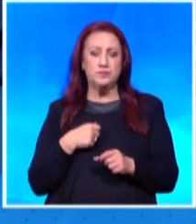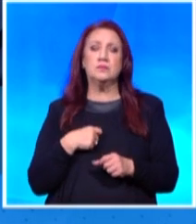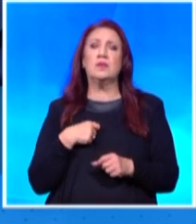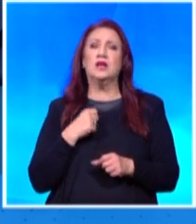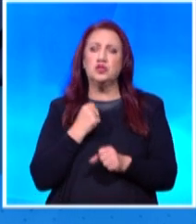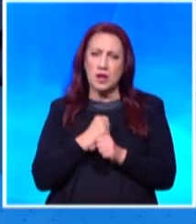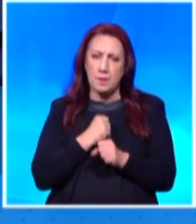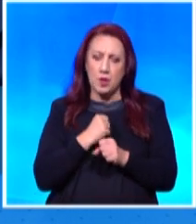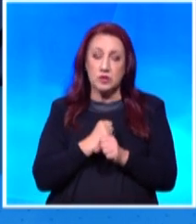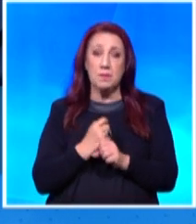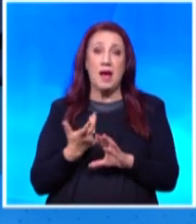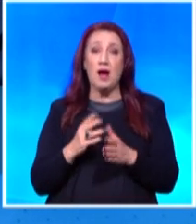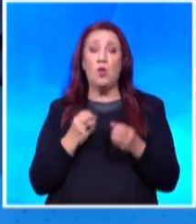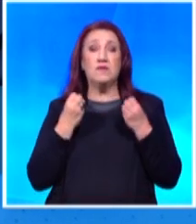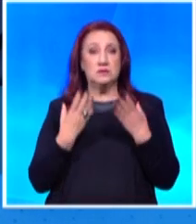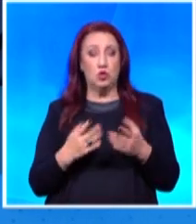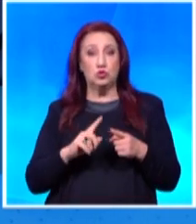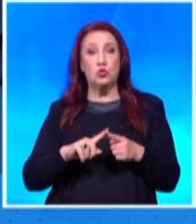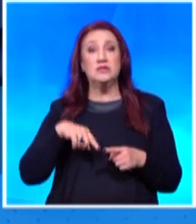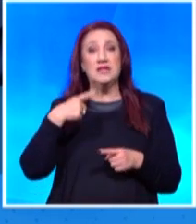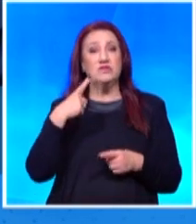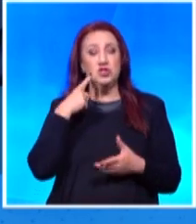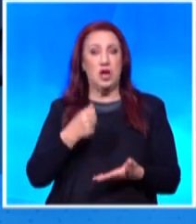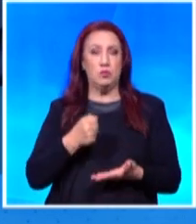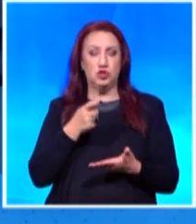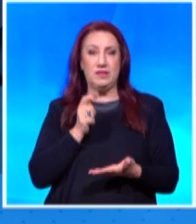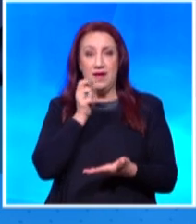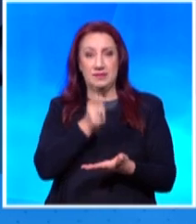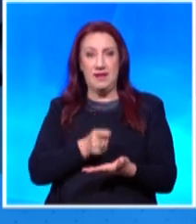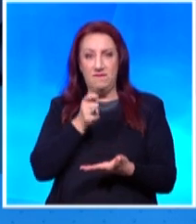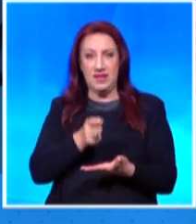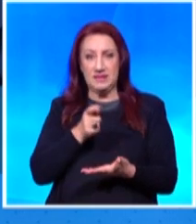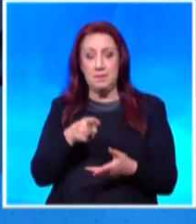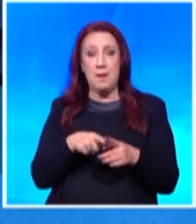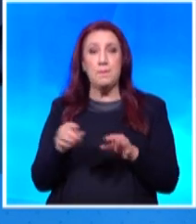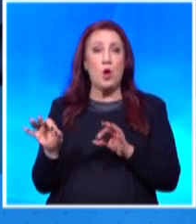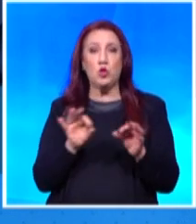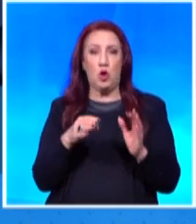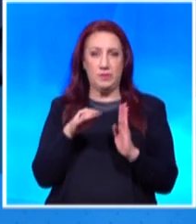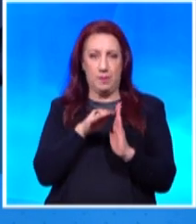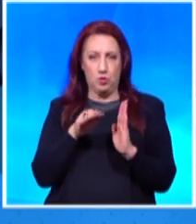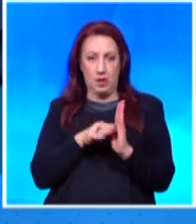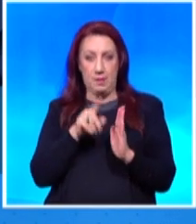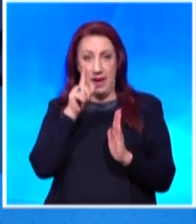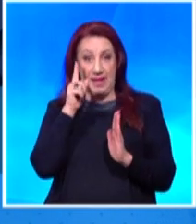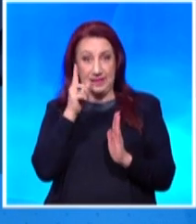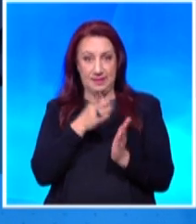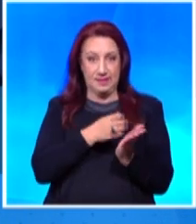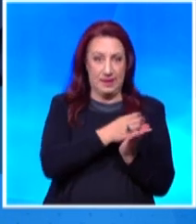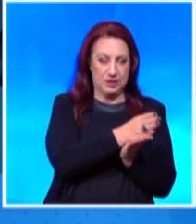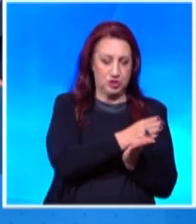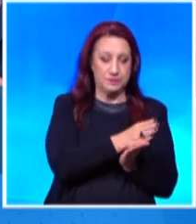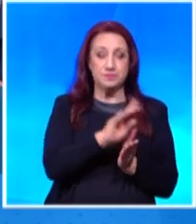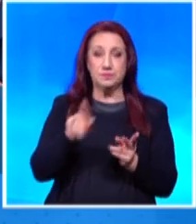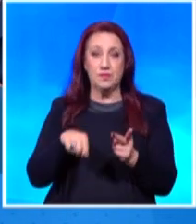се осигури по-добро финансиране на подобни програми. Това е пътят. Единият път. Вторият път е да поработим повече